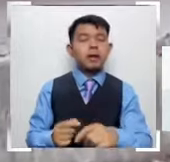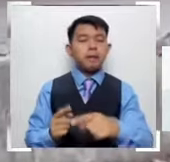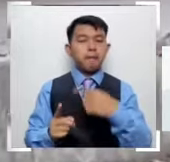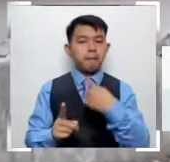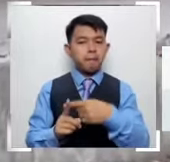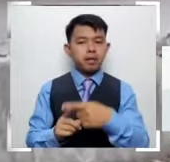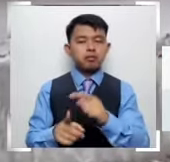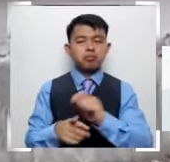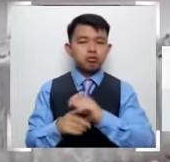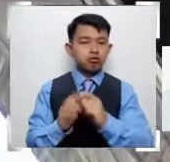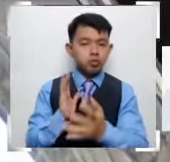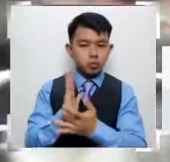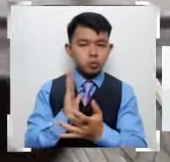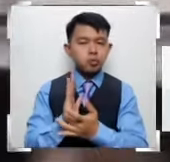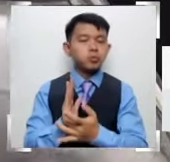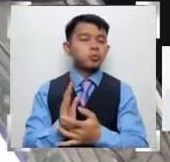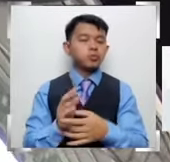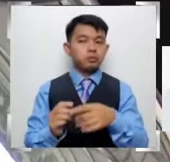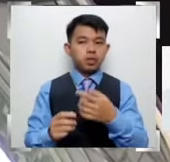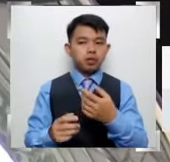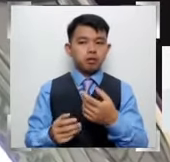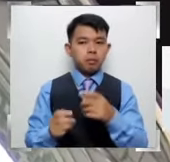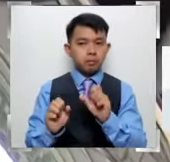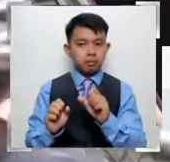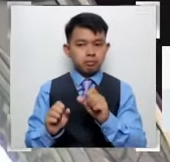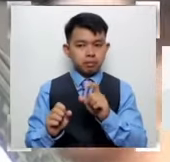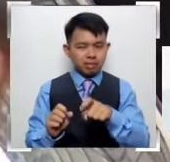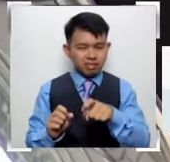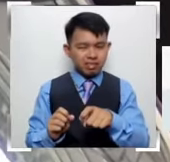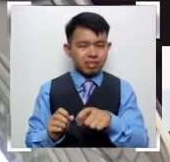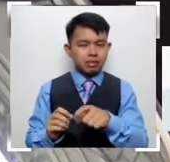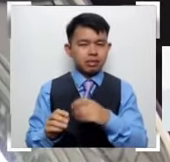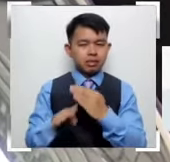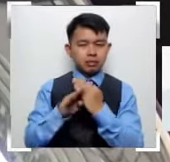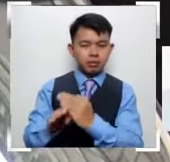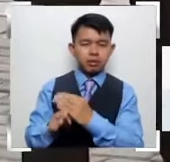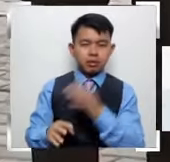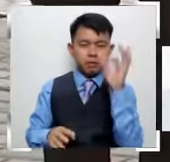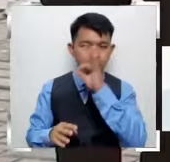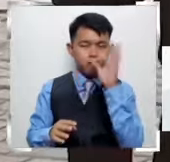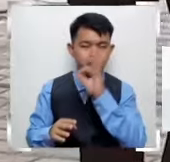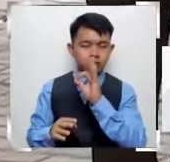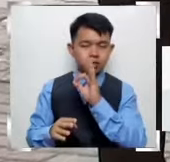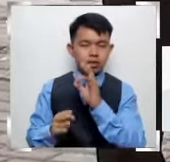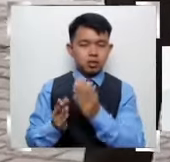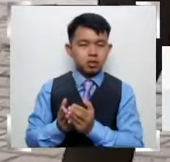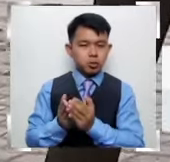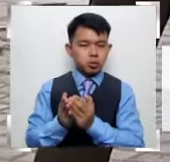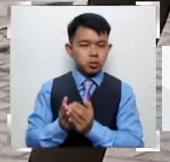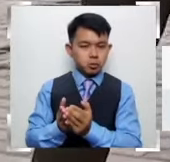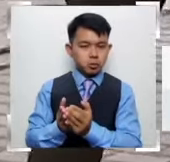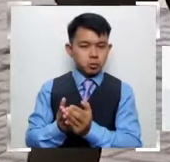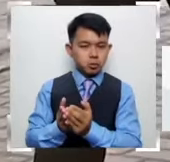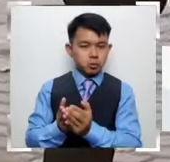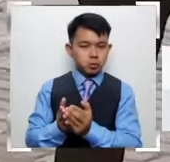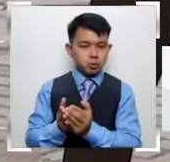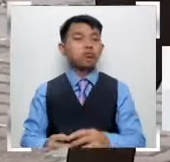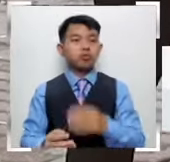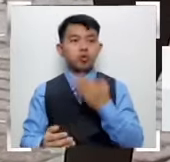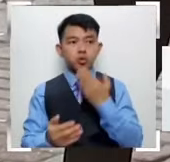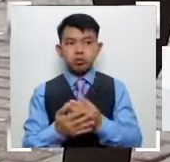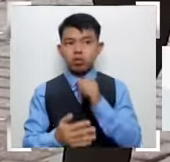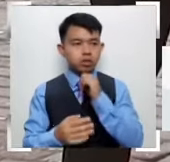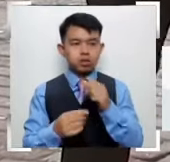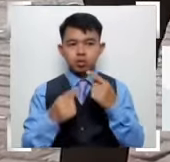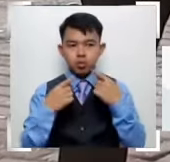mapipilitan silang iban ang mga Pinoy seafarers sa mga European flag na mga barko. Kung natuloy ito, 50,000 Pinoy